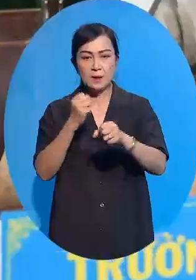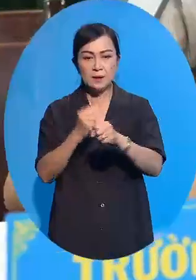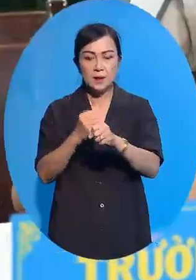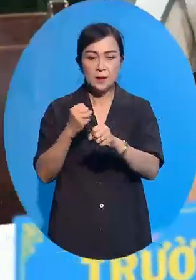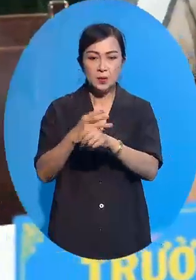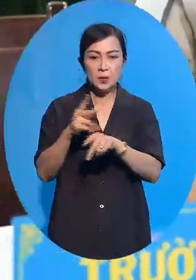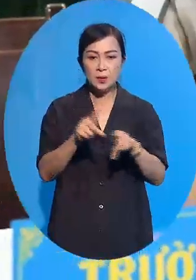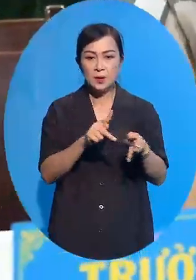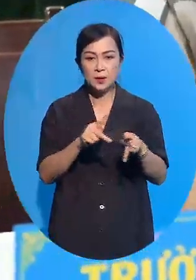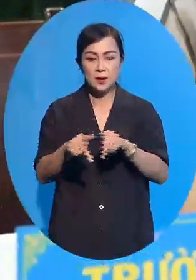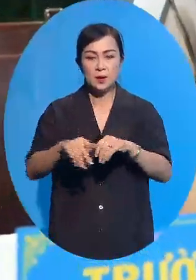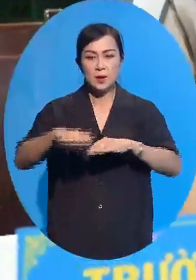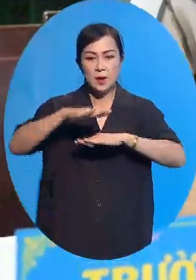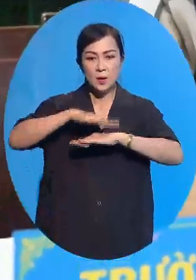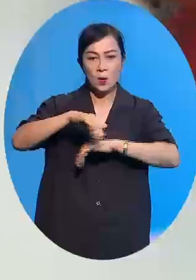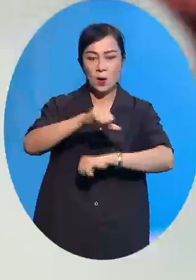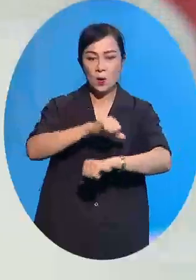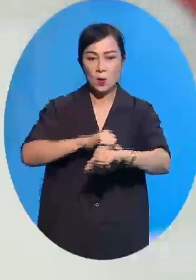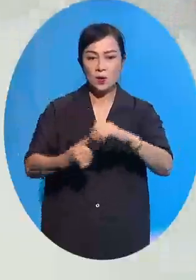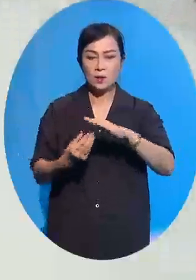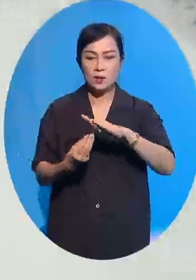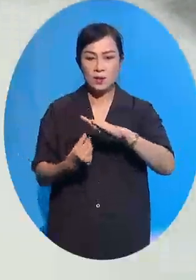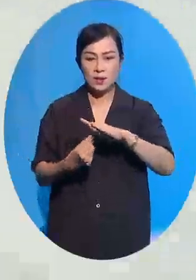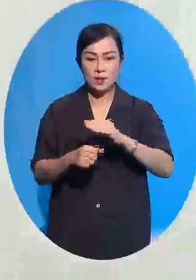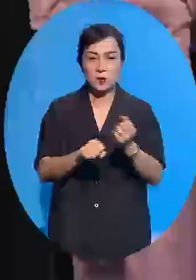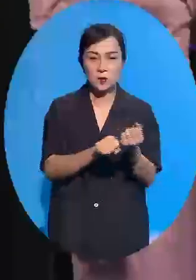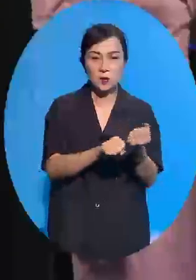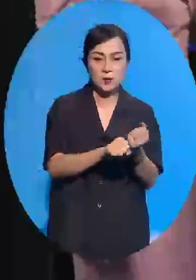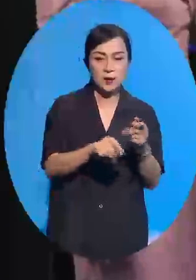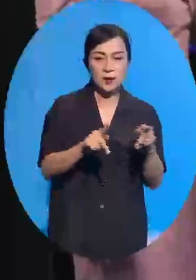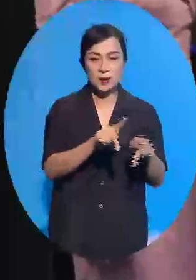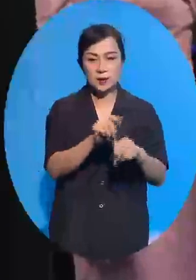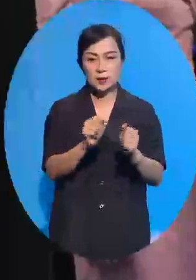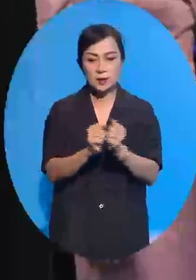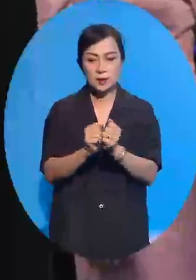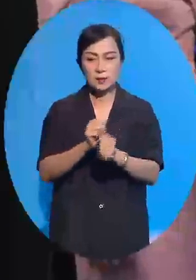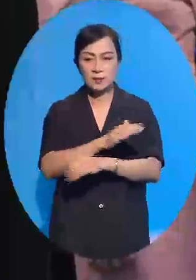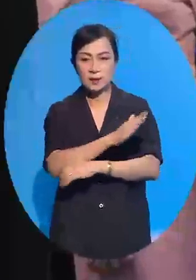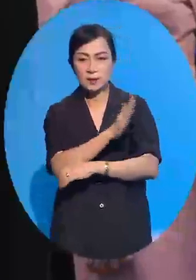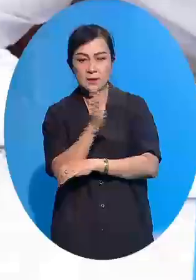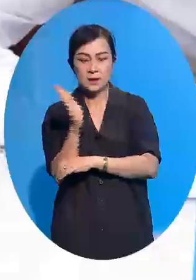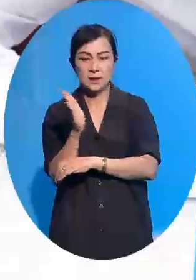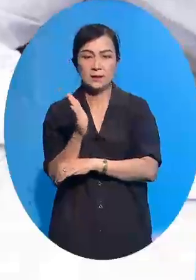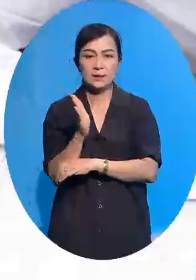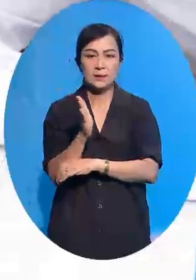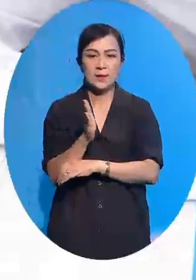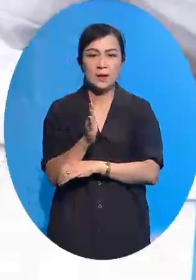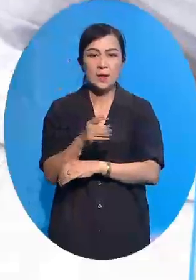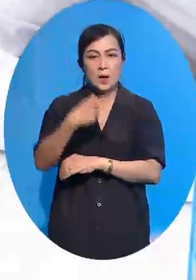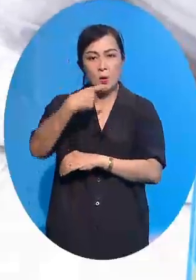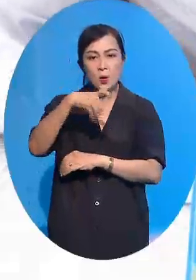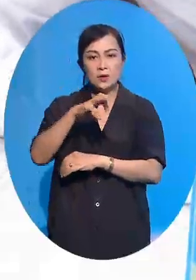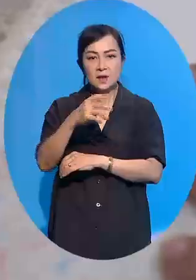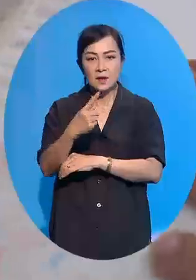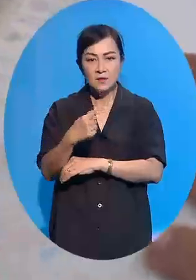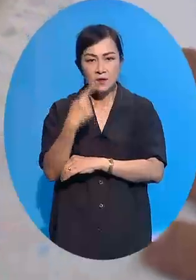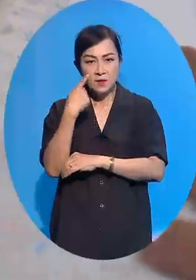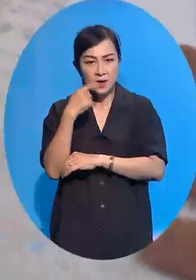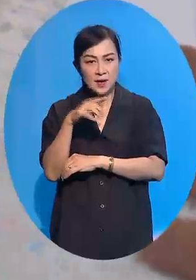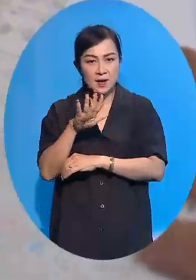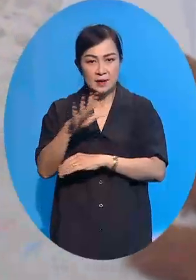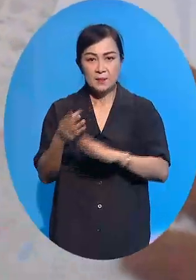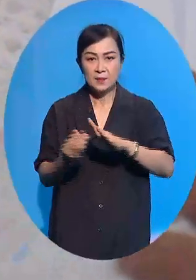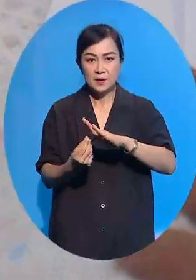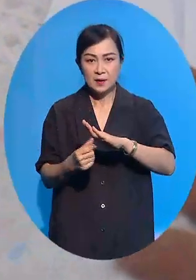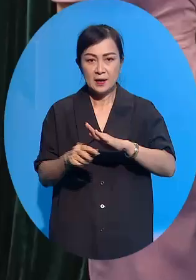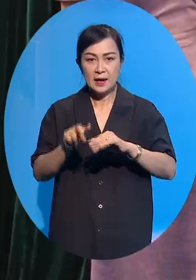kinh doanh, nâng cao hiệu quả hoạt động của ngân hàng, góp phần thúc đẩy kinh tế xã hội phát triển. Dịp này, Ủy ban Nhân dân quận Tân Phú chứng kiến 5 ngân